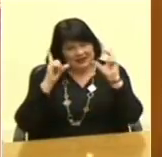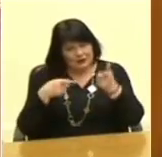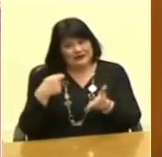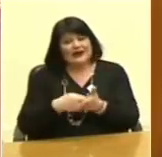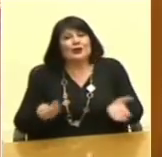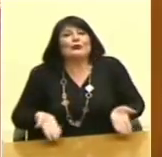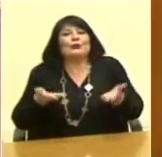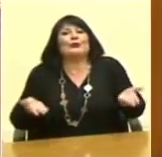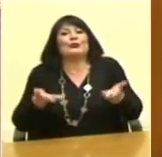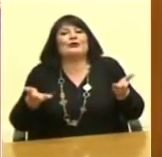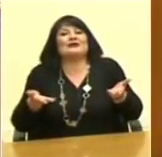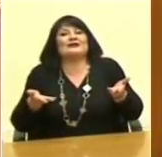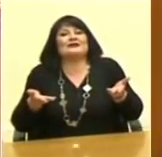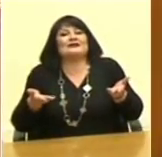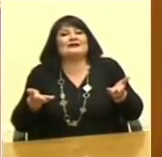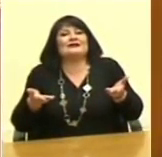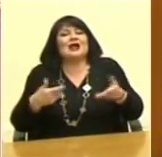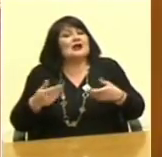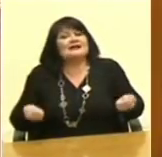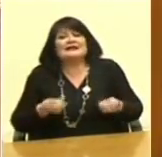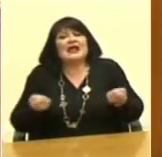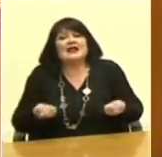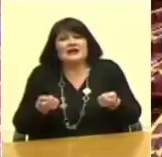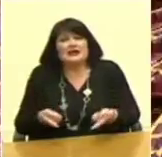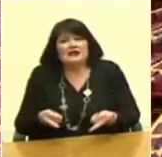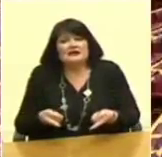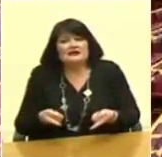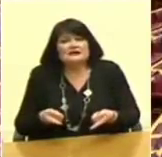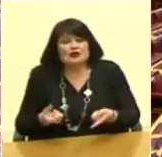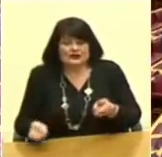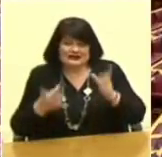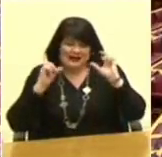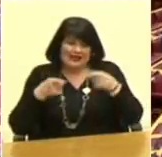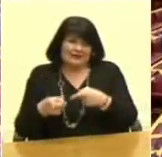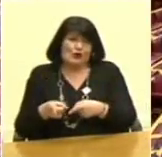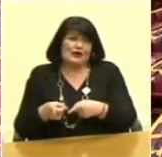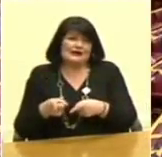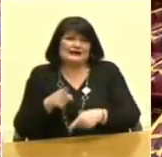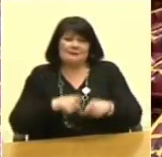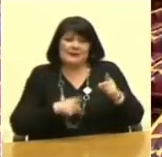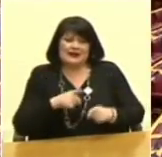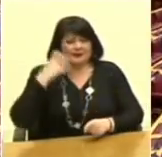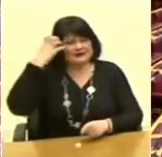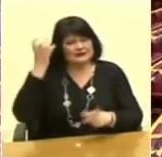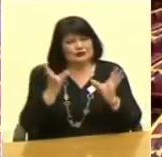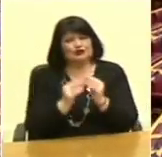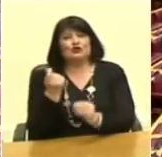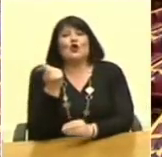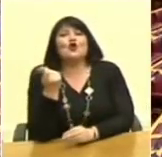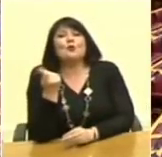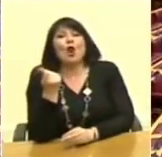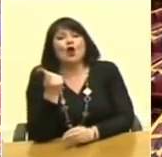ελαφρύνσεις. Αλλά τι συμβαίνει εδώ? Συμβαίνει ότι η Νέα Δημοκρατία και ορισμένοι οικονομολόγοι, τουλάχιστον, που τη